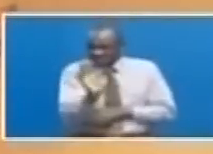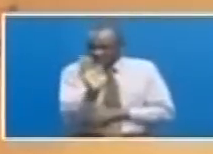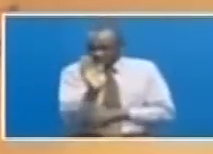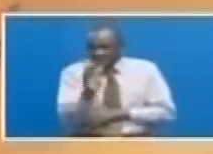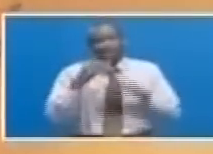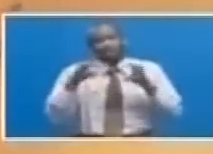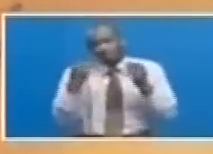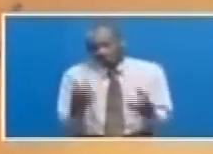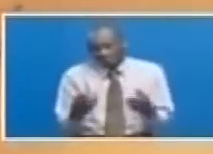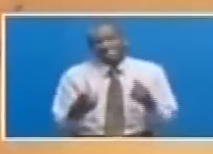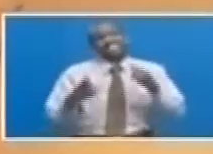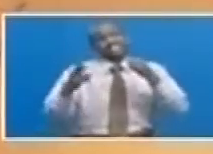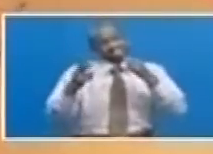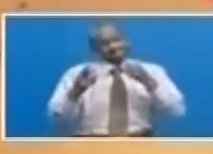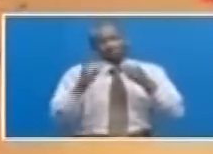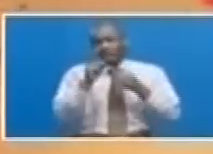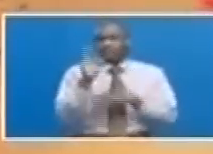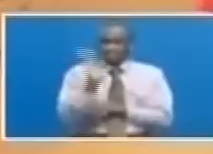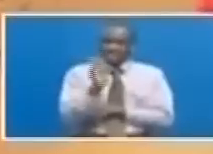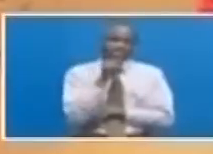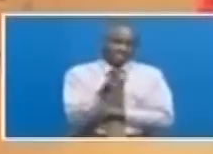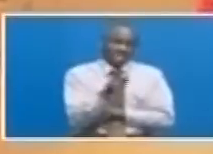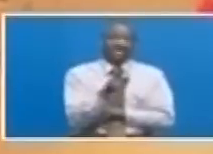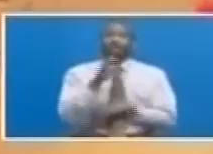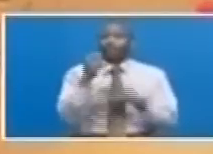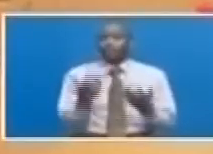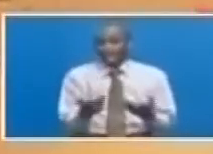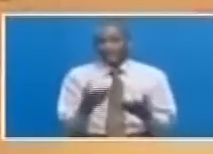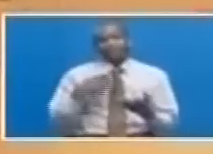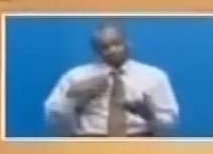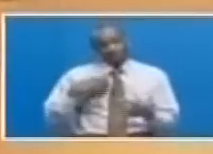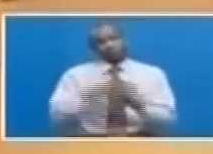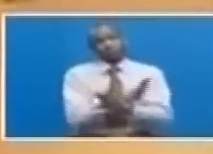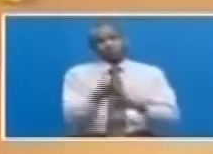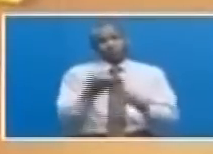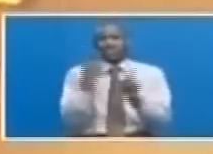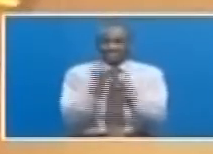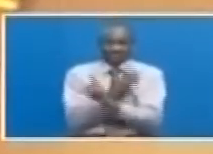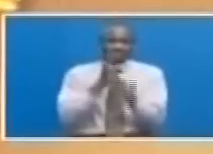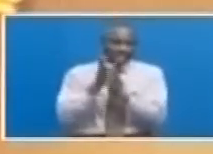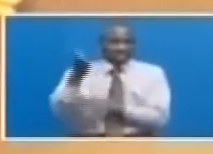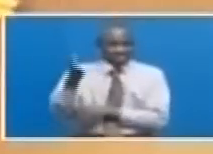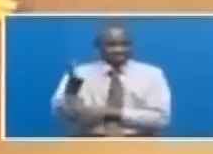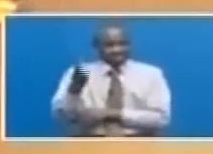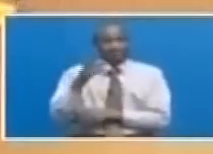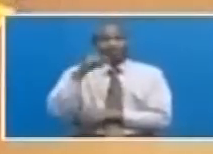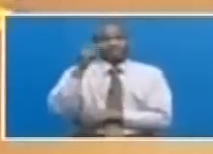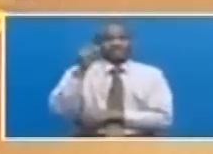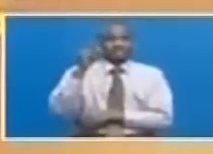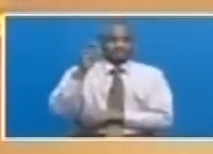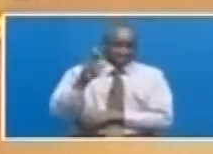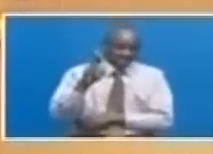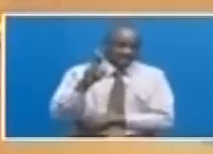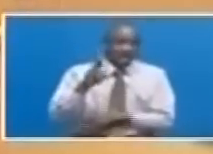imepoteza takriban na shilingi bilioni moja ambazo zimefujwa katika mipangilio tofauti ya zabuni ikijumuisha